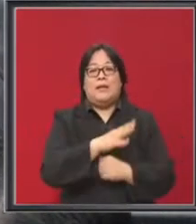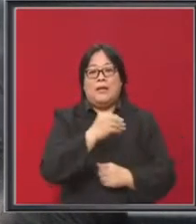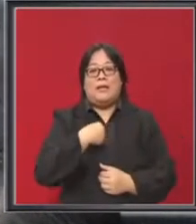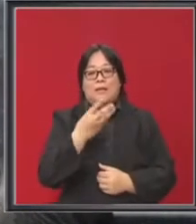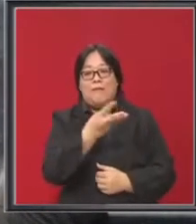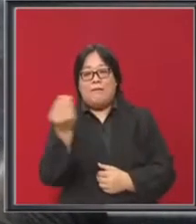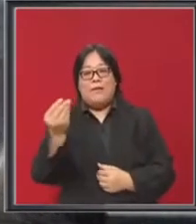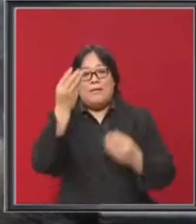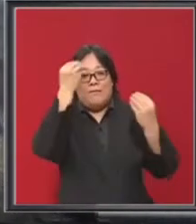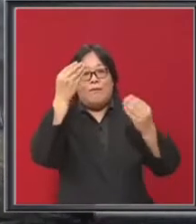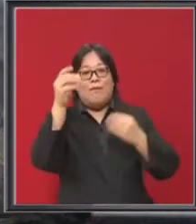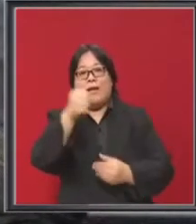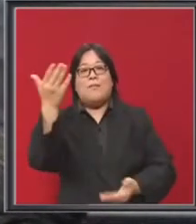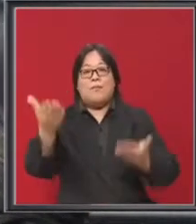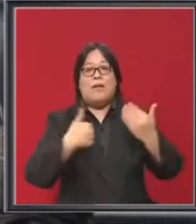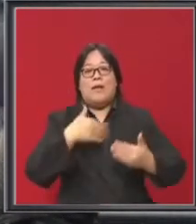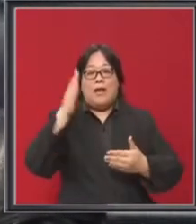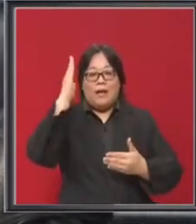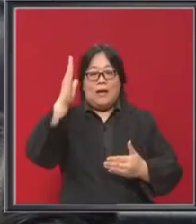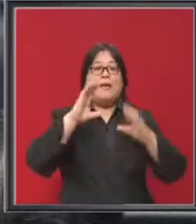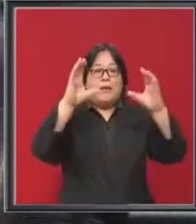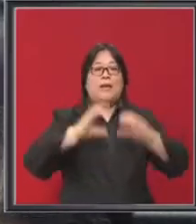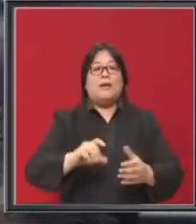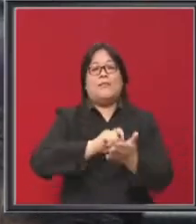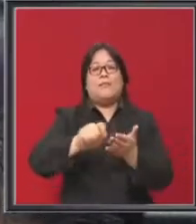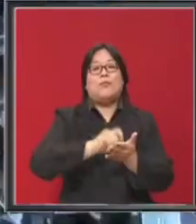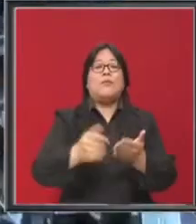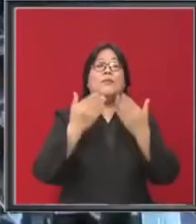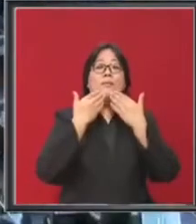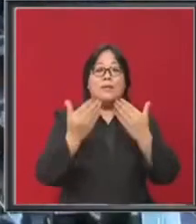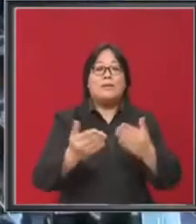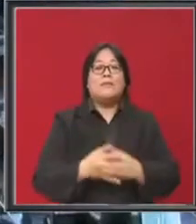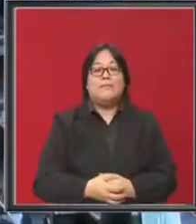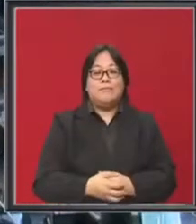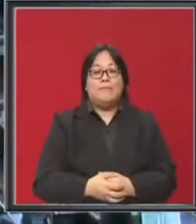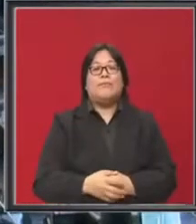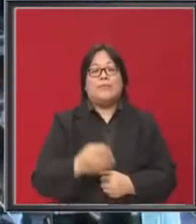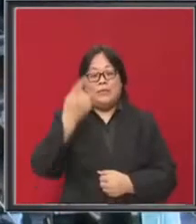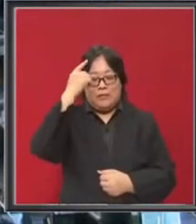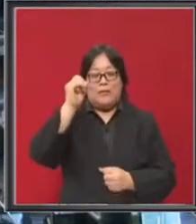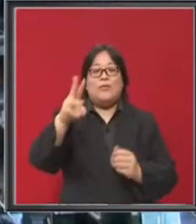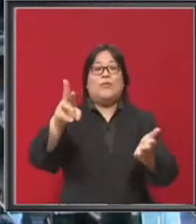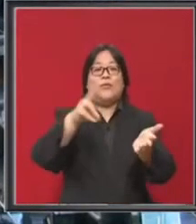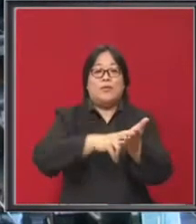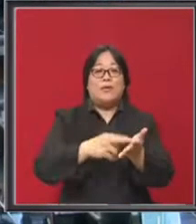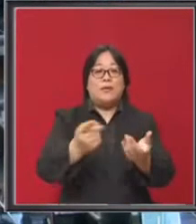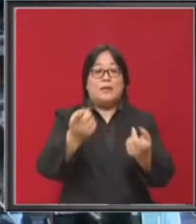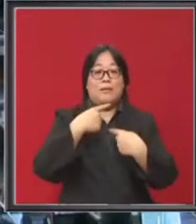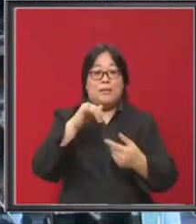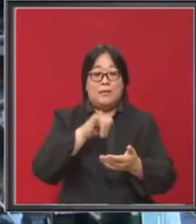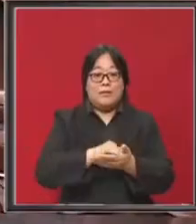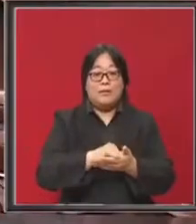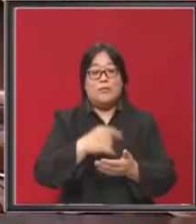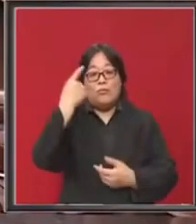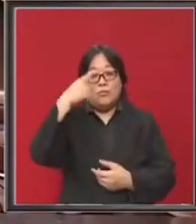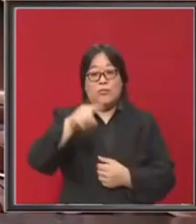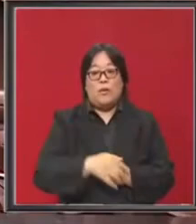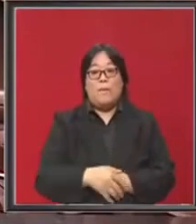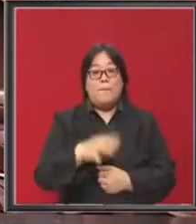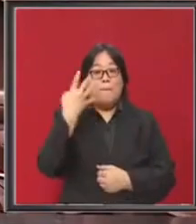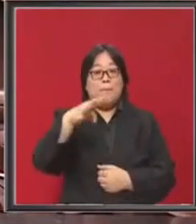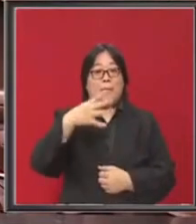dan ada buah pemalu Mama lain yang mungkin saya akan jawab saya betul is D'Masiv untuk record jawaban tadi ialah untuk